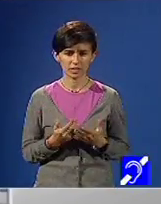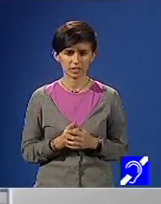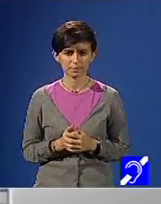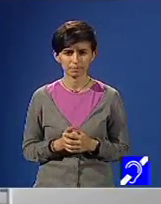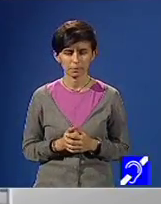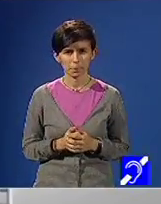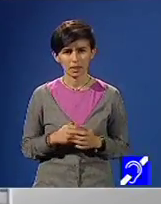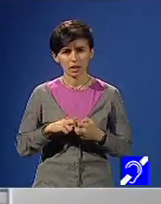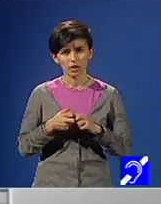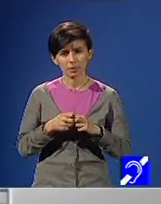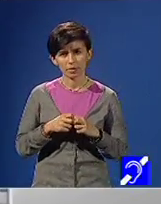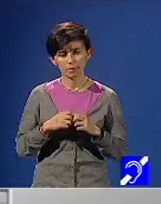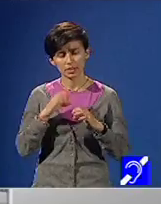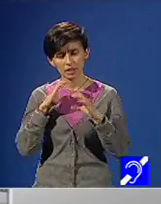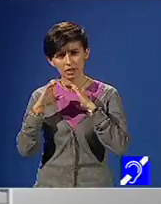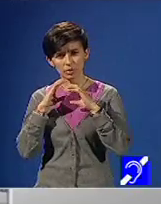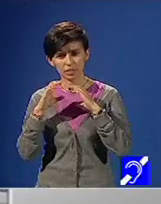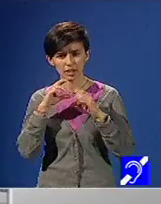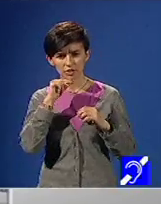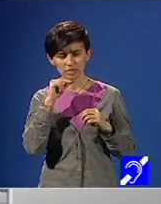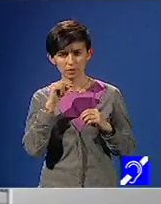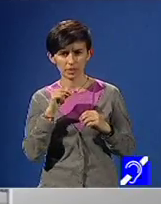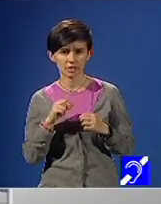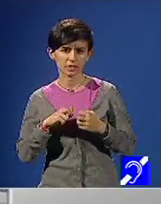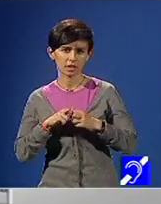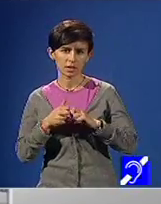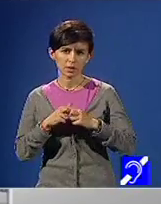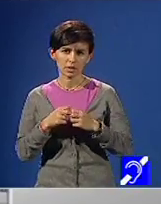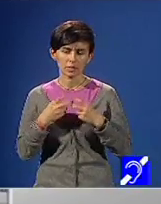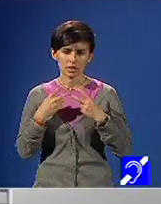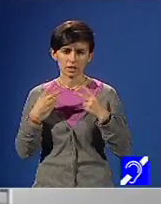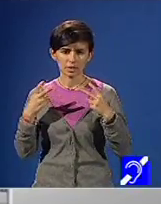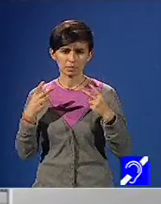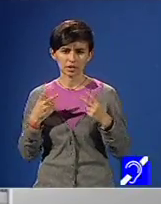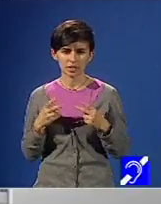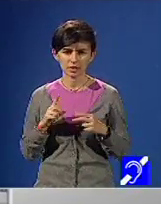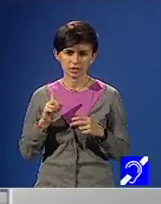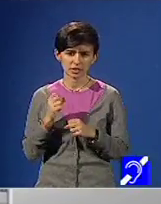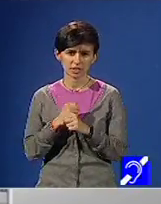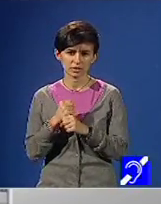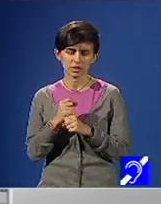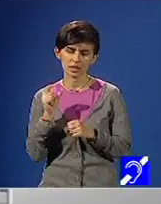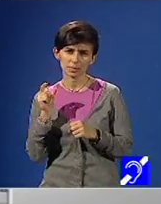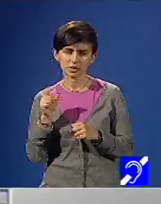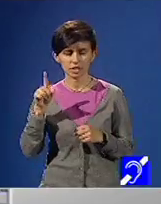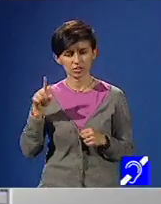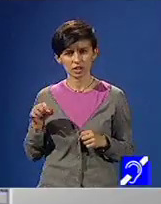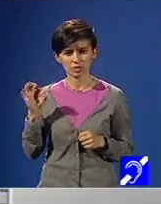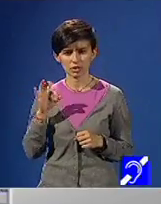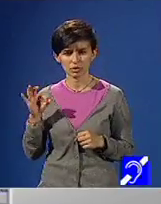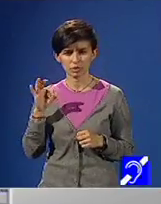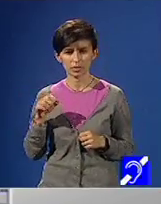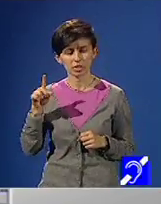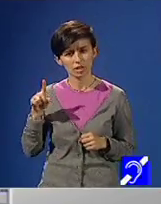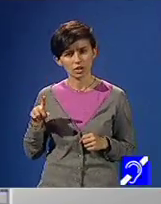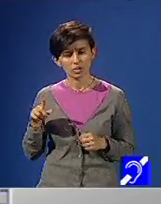este o problemă foarte importantă, poate prea puțin studiată, poate prea puțin identificată. Printre altele, luna octombrie este și o